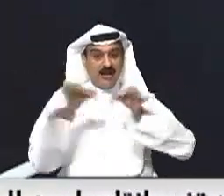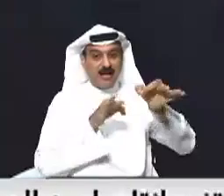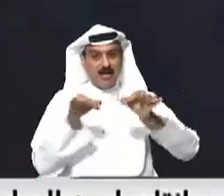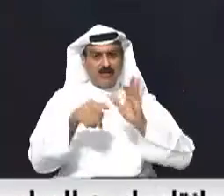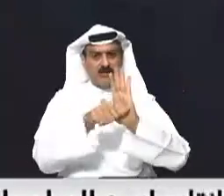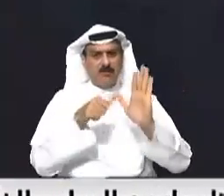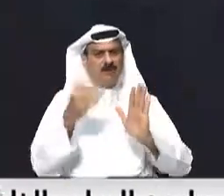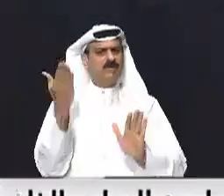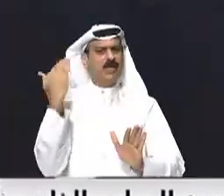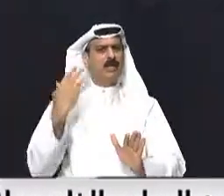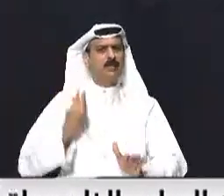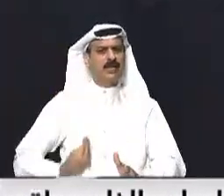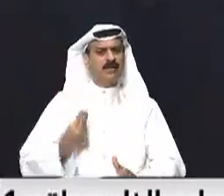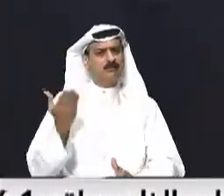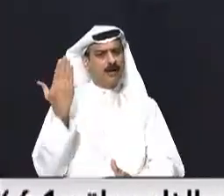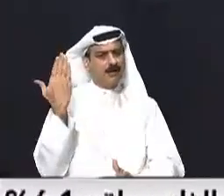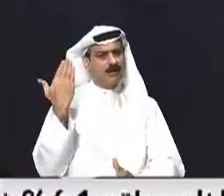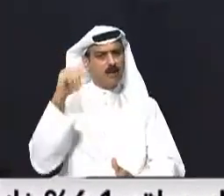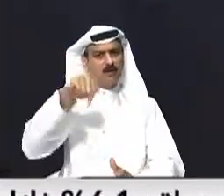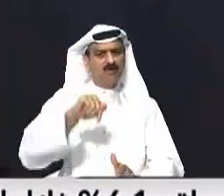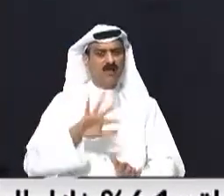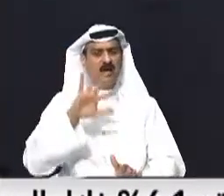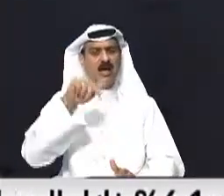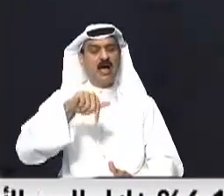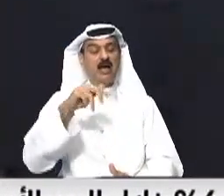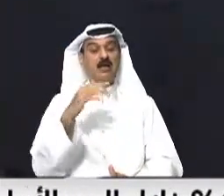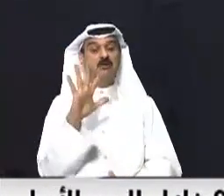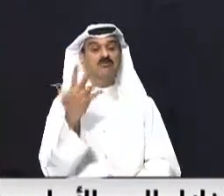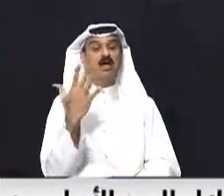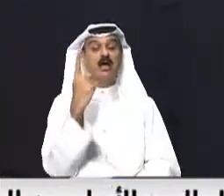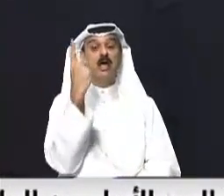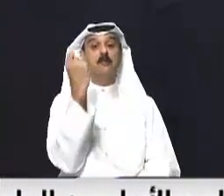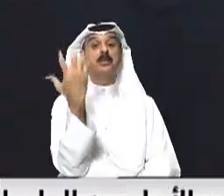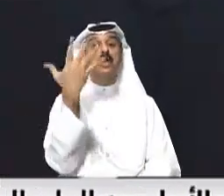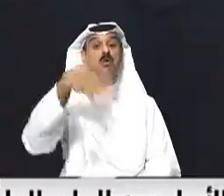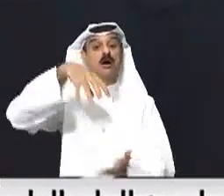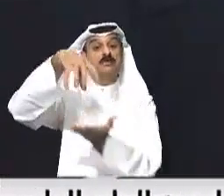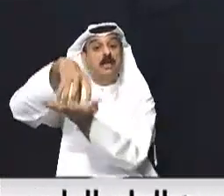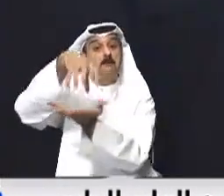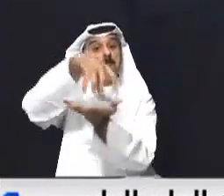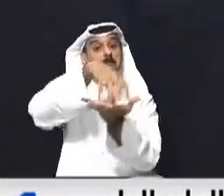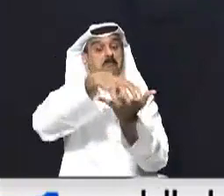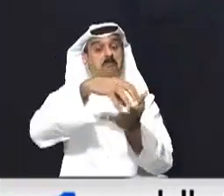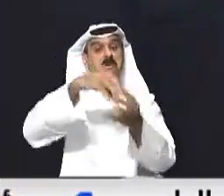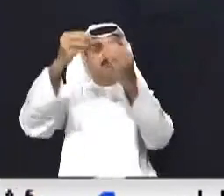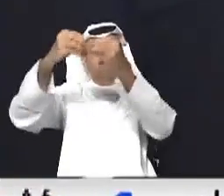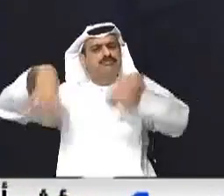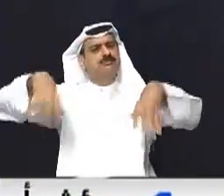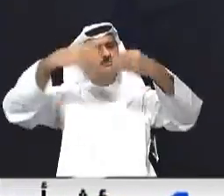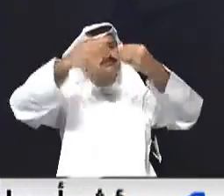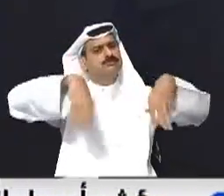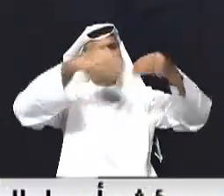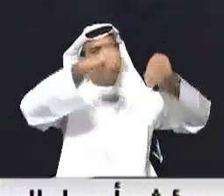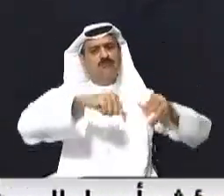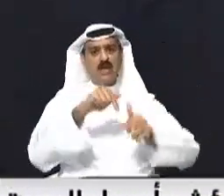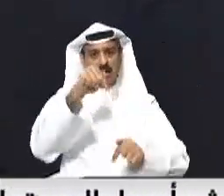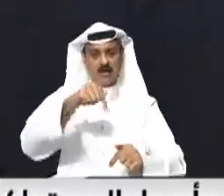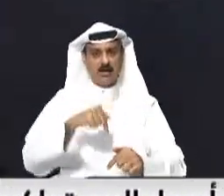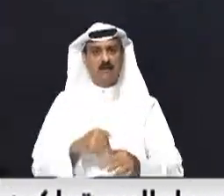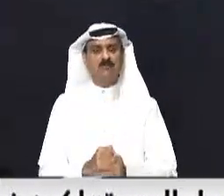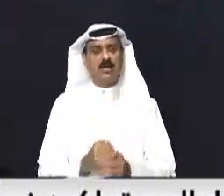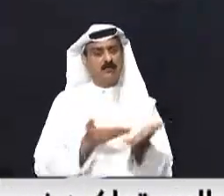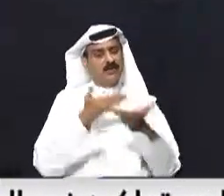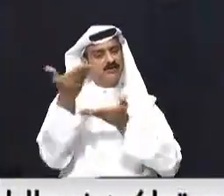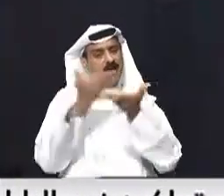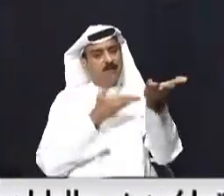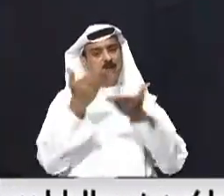قبل فترة الأعياد، يعني اليوم احنا تقريبا 150 موقع تمت وزارة الأشغال العامة فرق الطوارئ بالتعامل معها، وأكيد